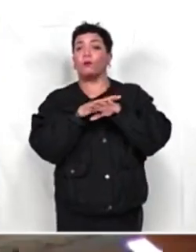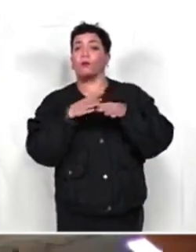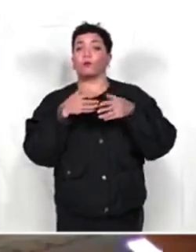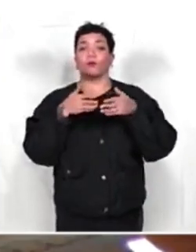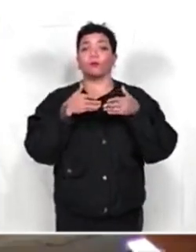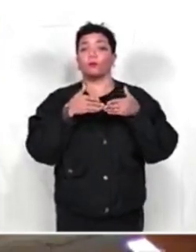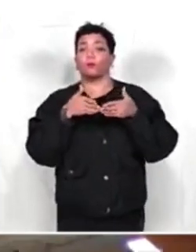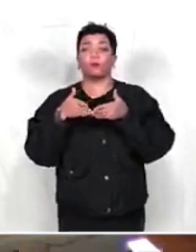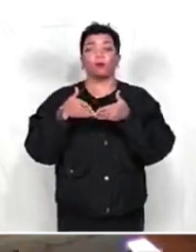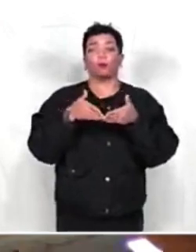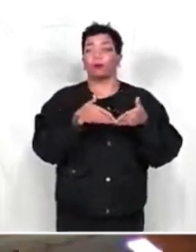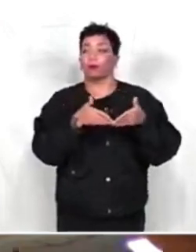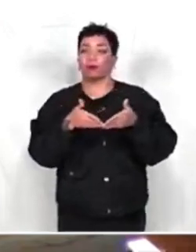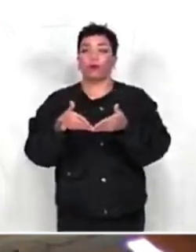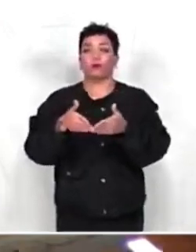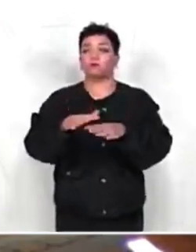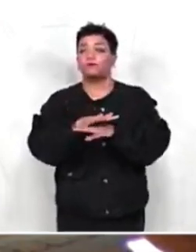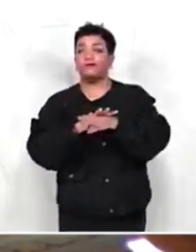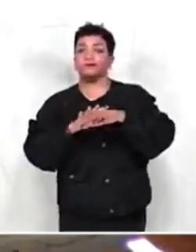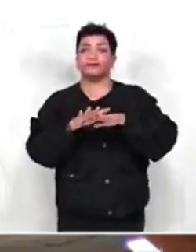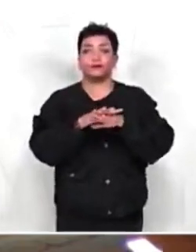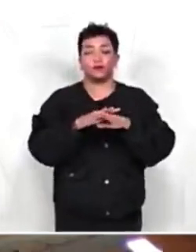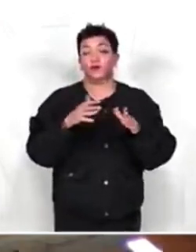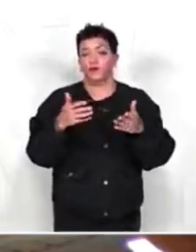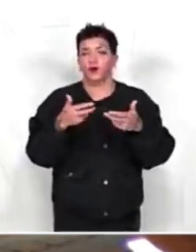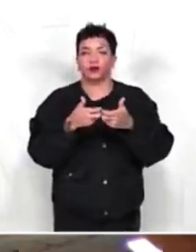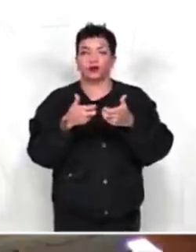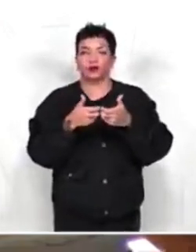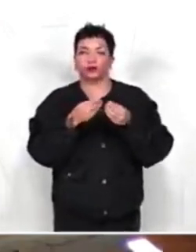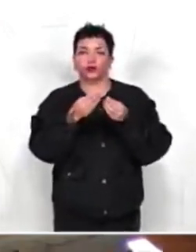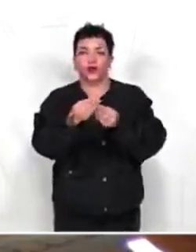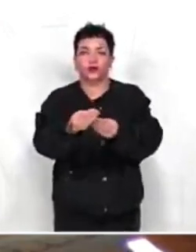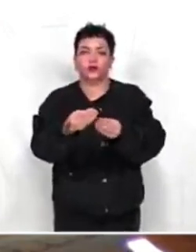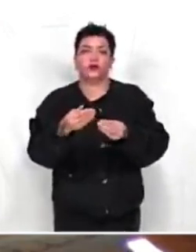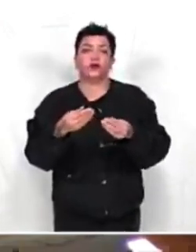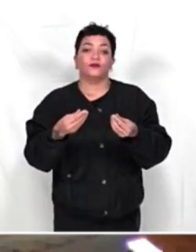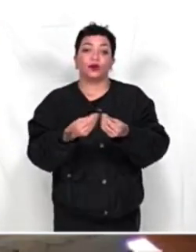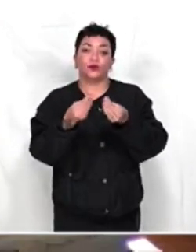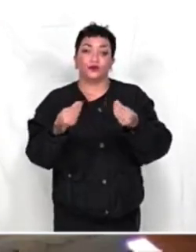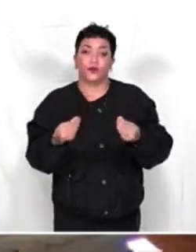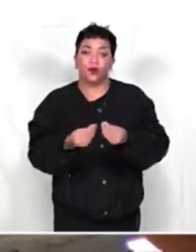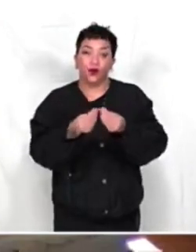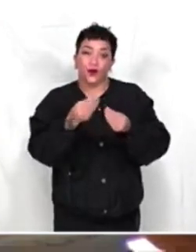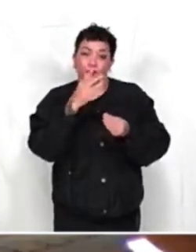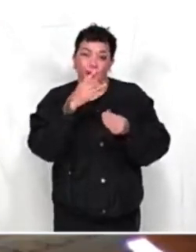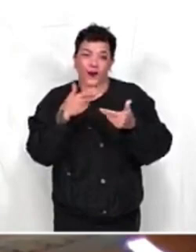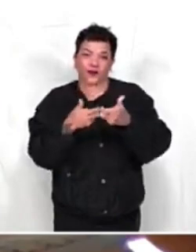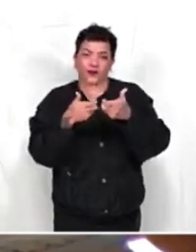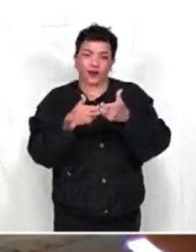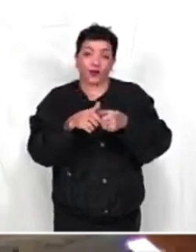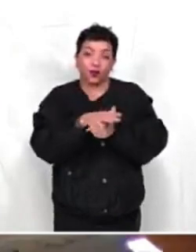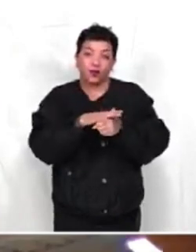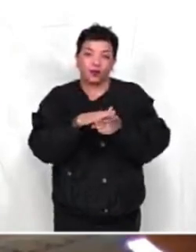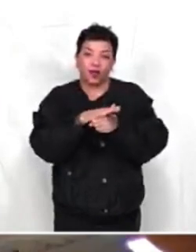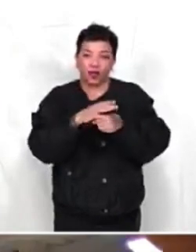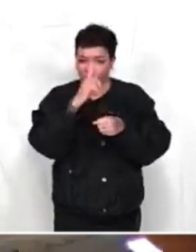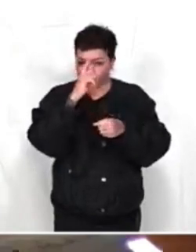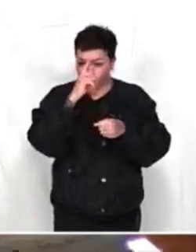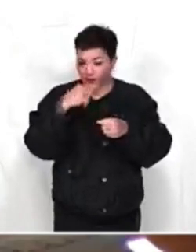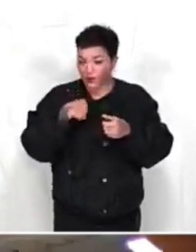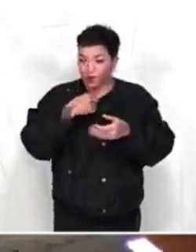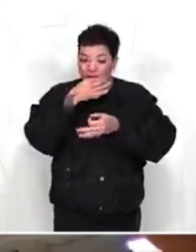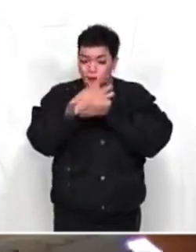donner quelques exemples pour illustrer. Ils ne seront malheureusement pas exhaustifs, vu le temps de parole qui m'est